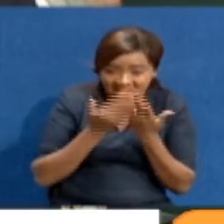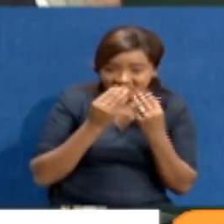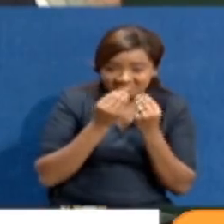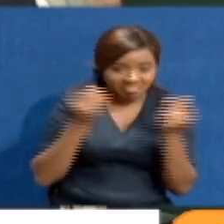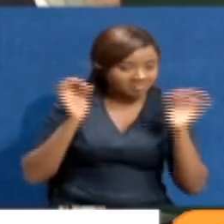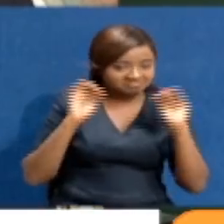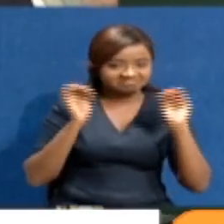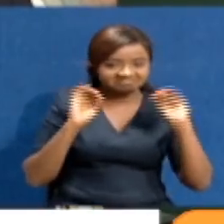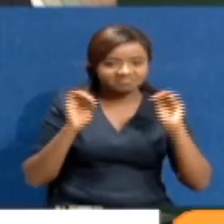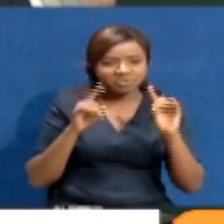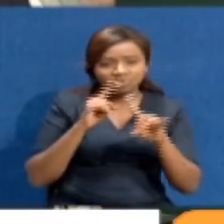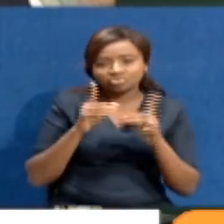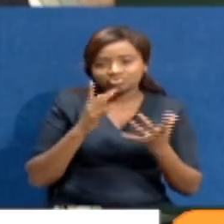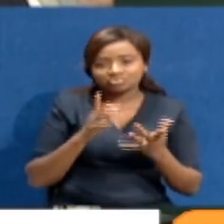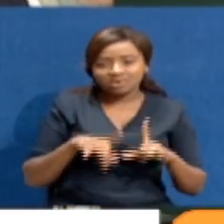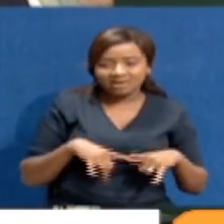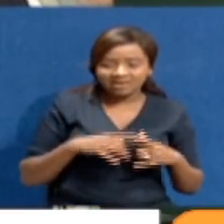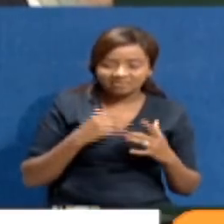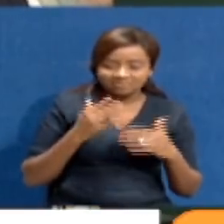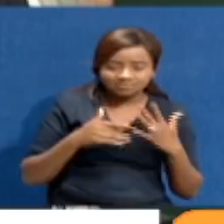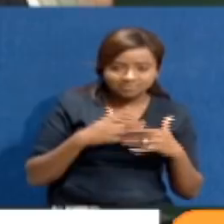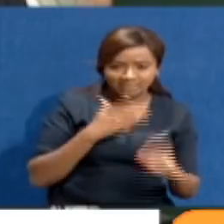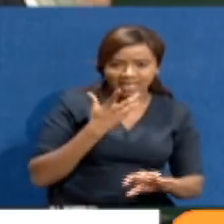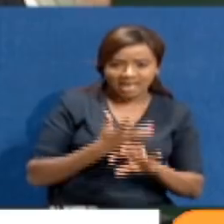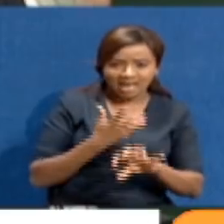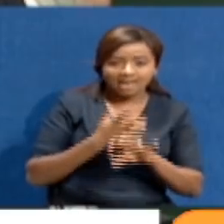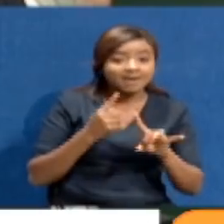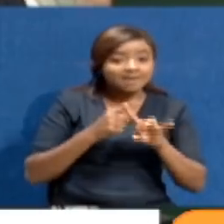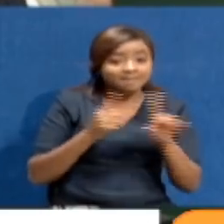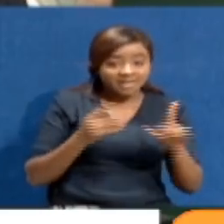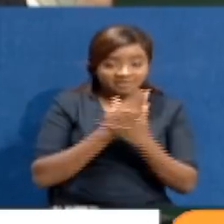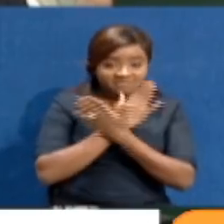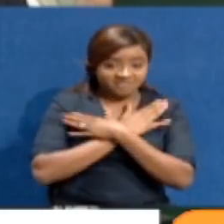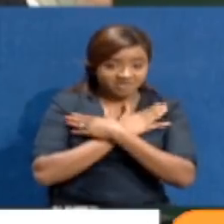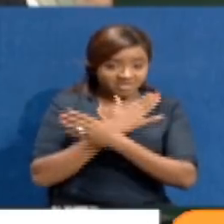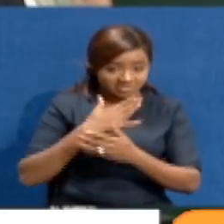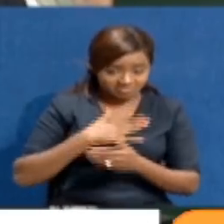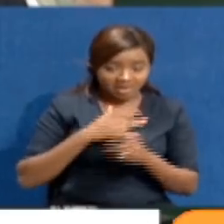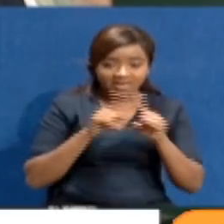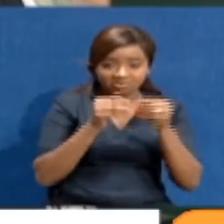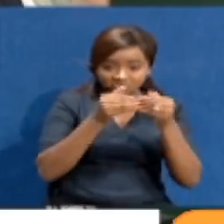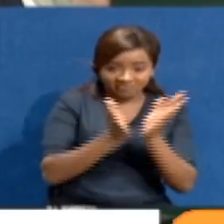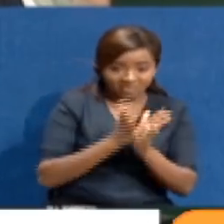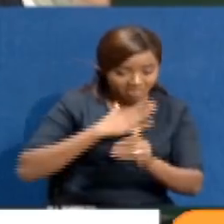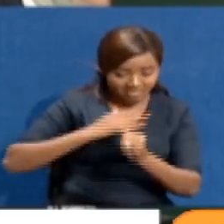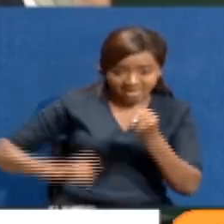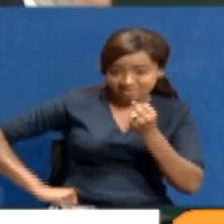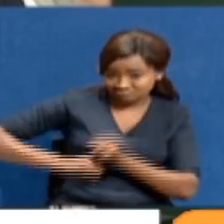ngumu, lakini sababu ya kushikiliwa na marafiki na jamaa